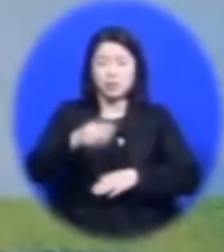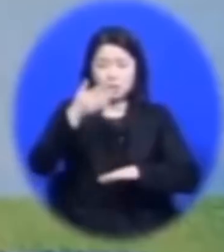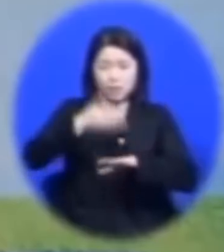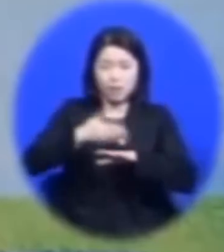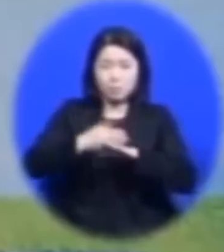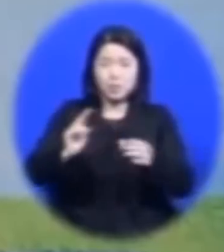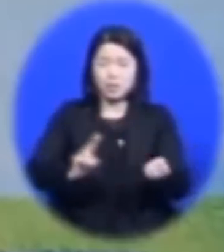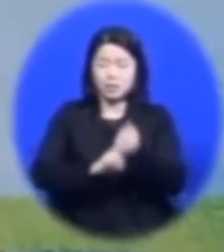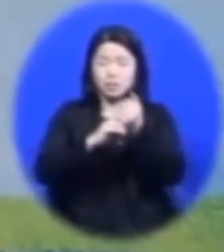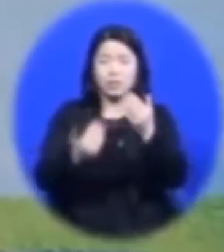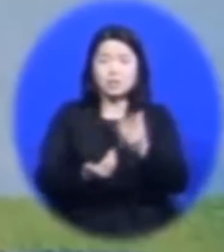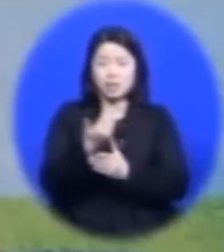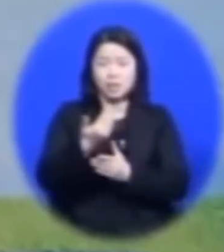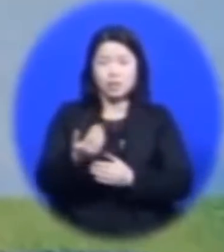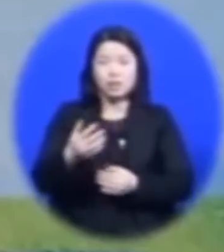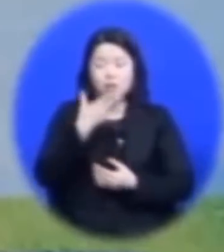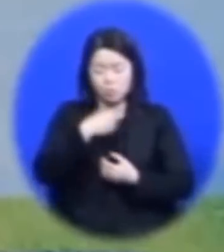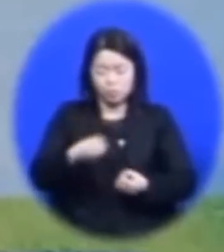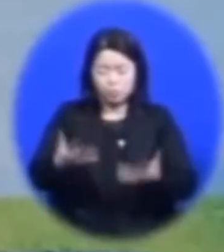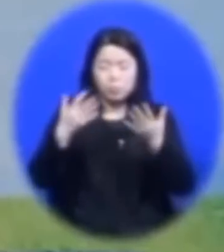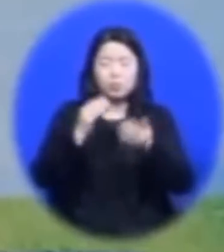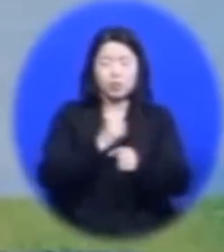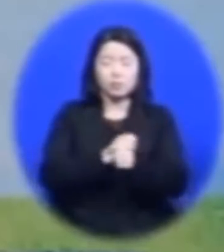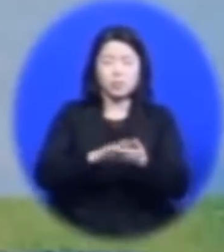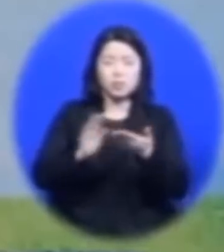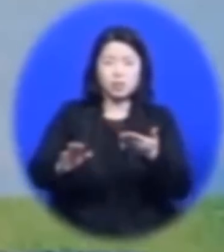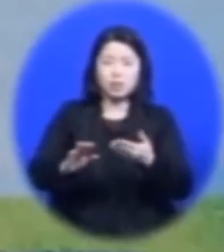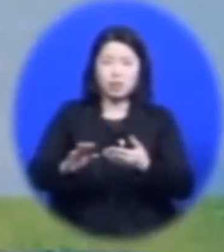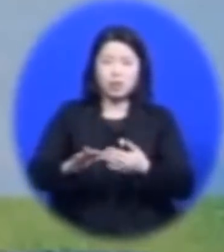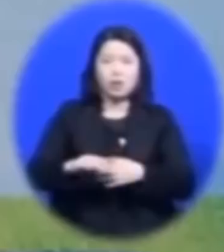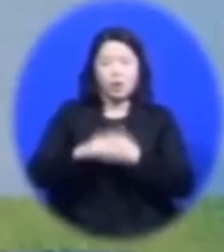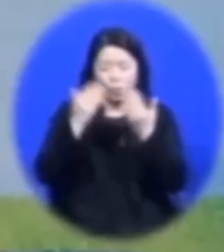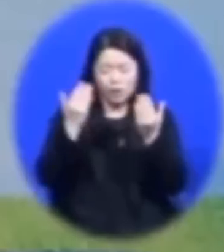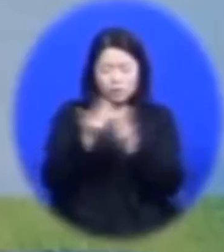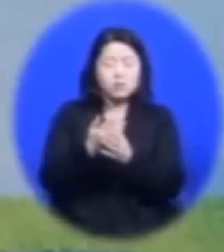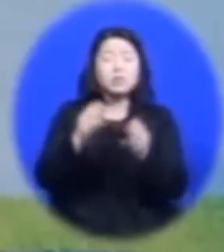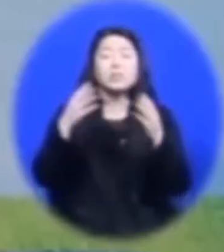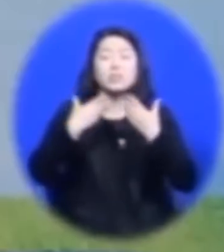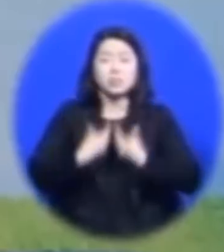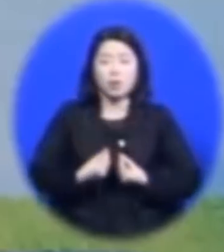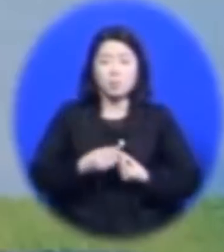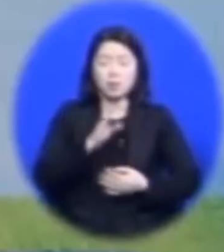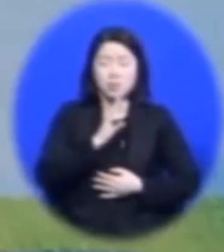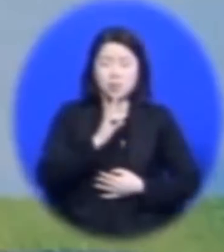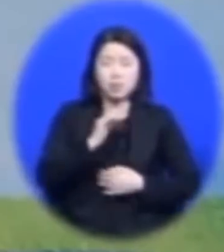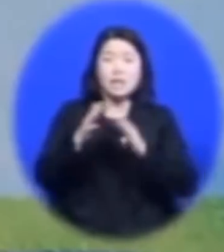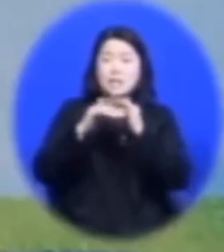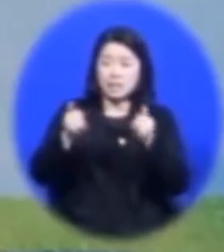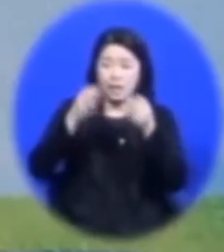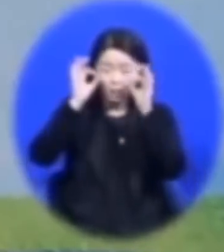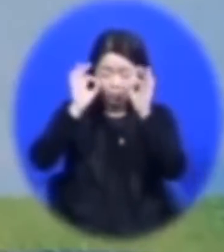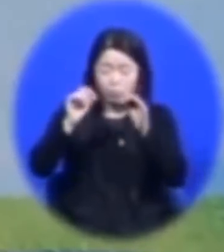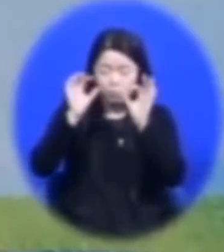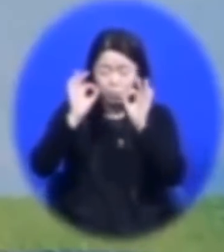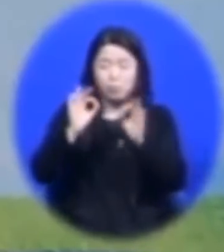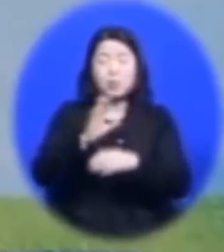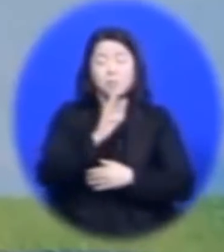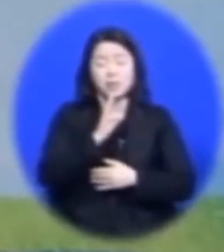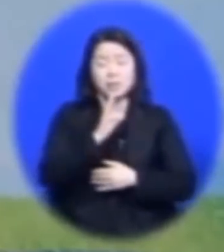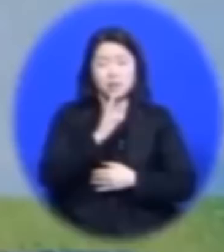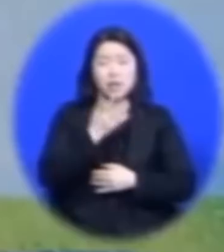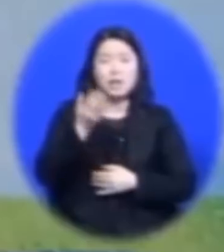일어나기를 축복한 절대 절망이 줘 사람의 눈으로 보면 그렇습니다